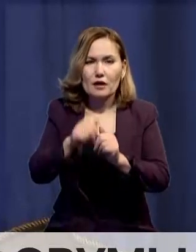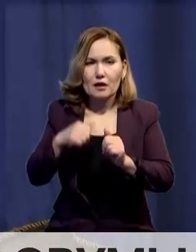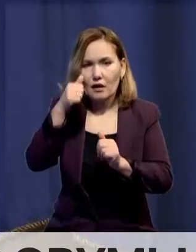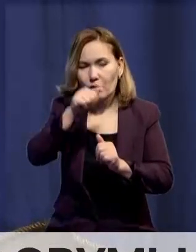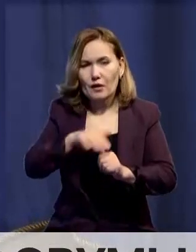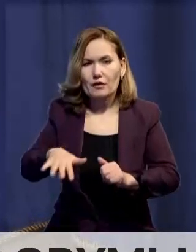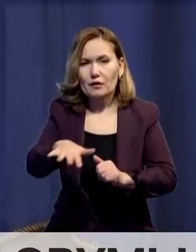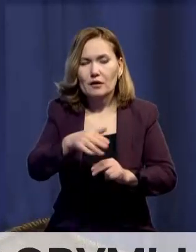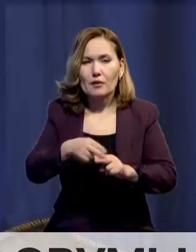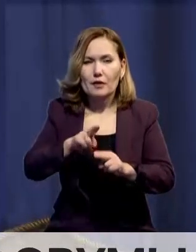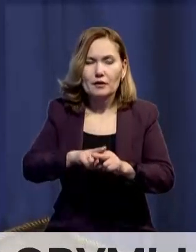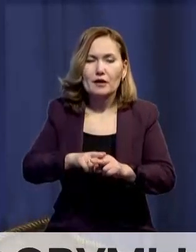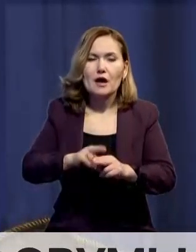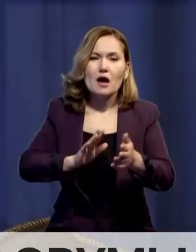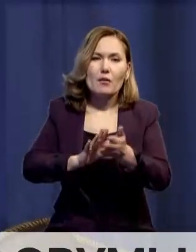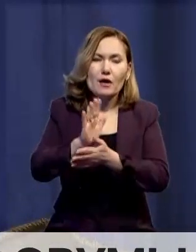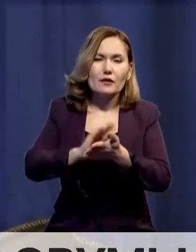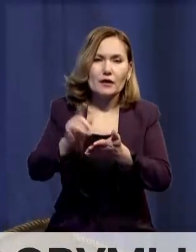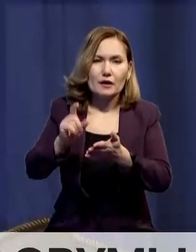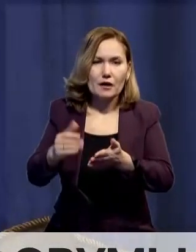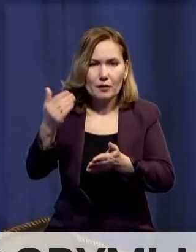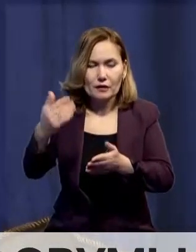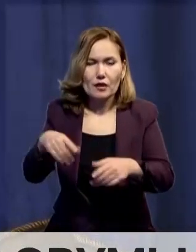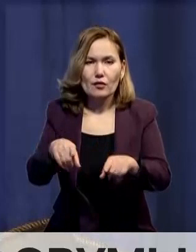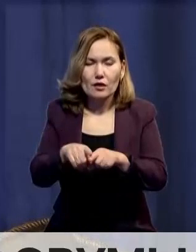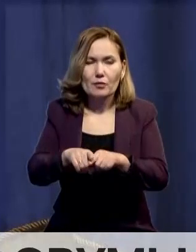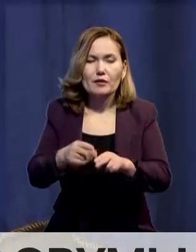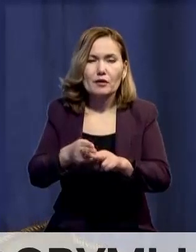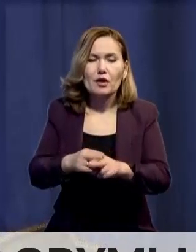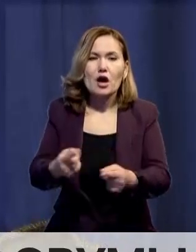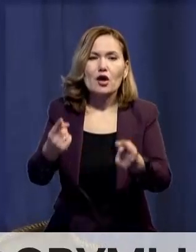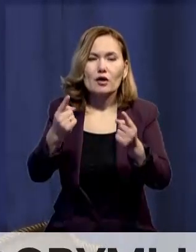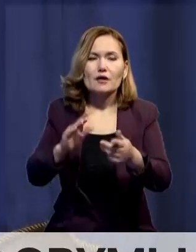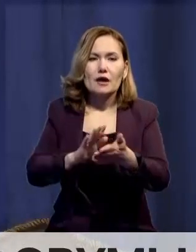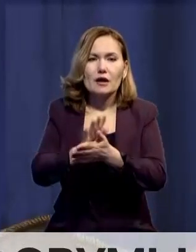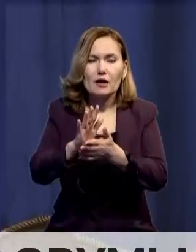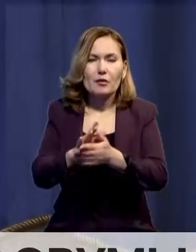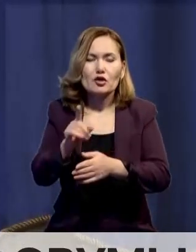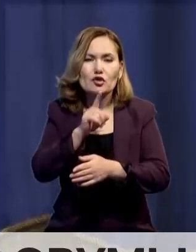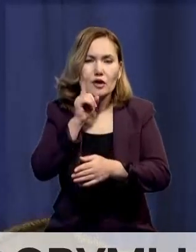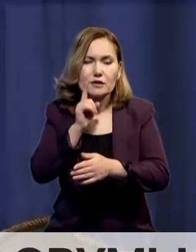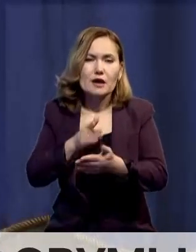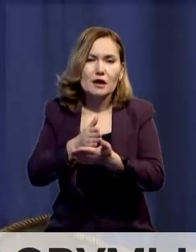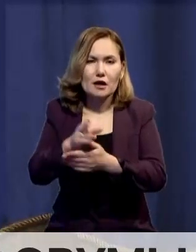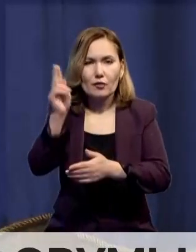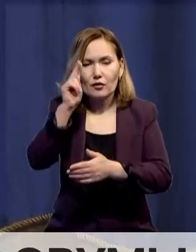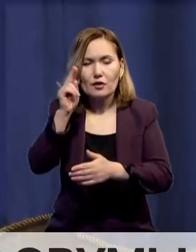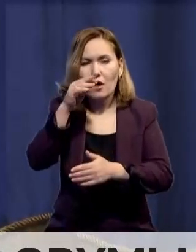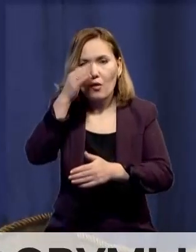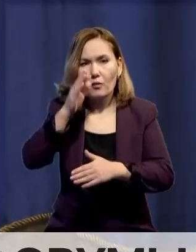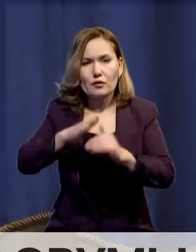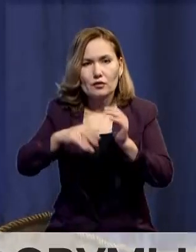өңірлік баспа басылымдардың өкілдері Егемен Қазақстан және Казахстанская правда сияқты іргелі басылымдарда тәжірибеден өтуге мүмкіндік алады.